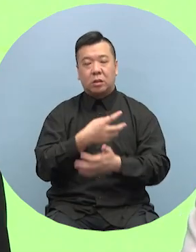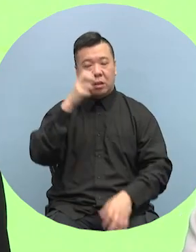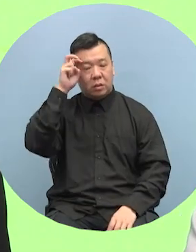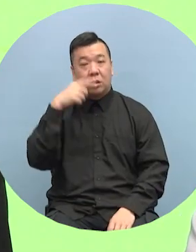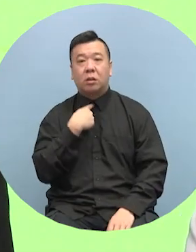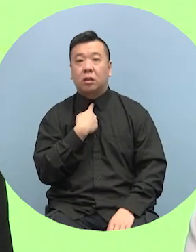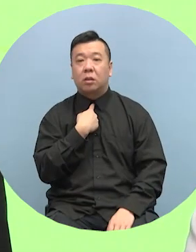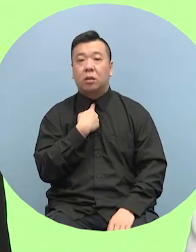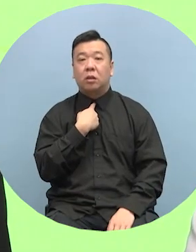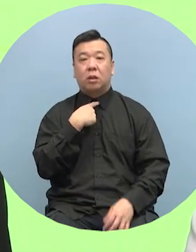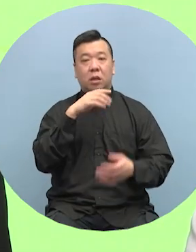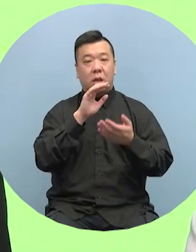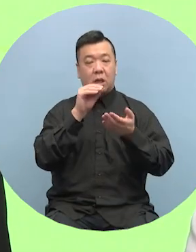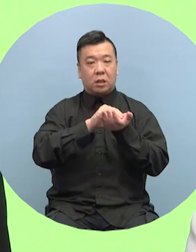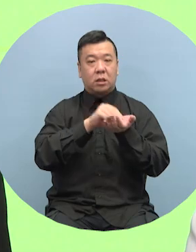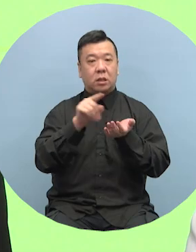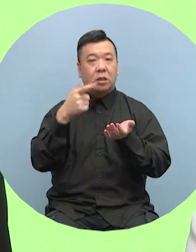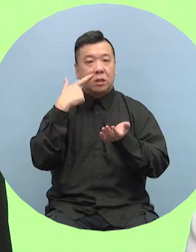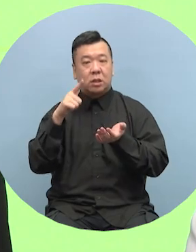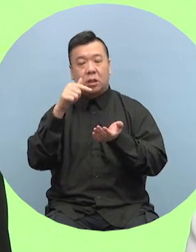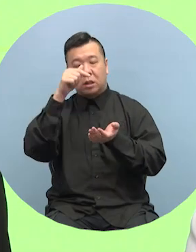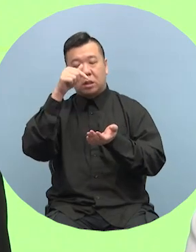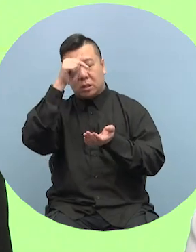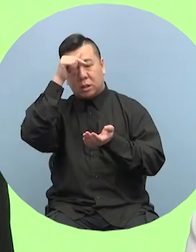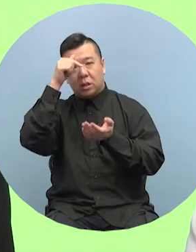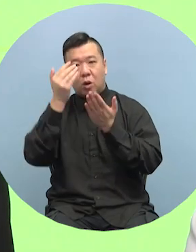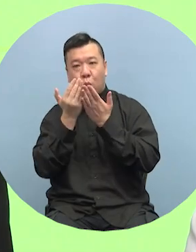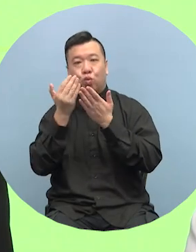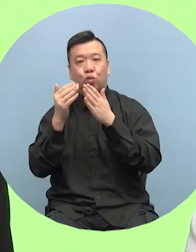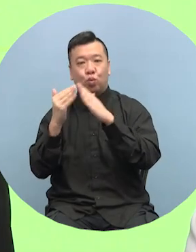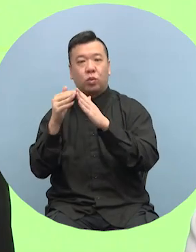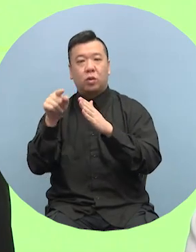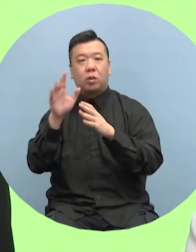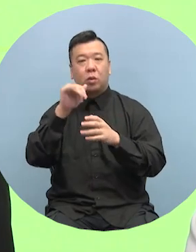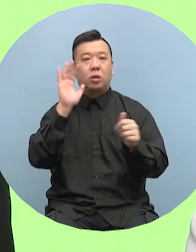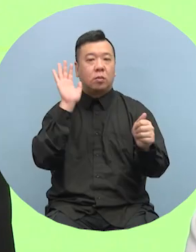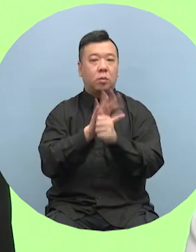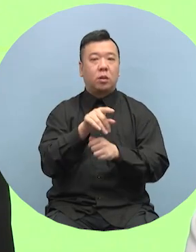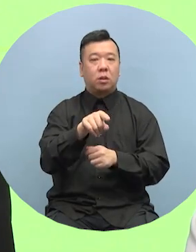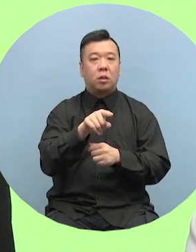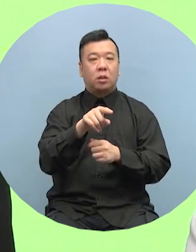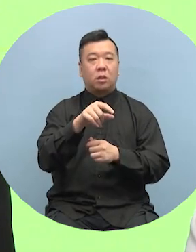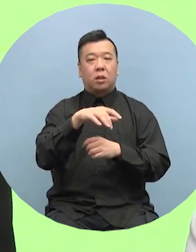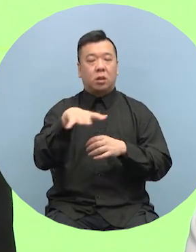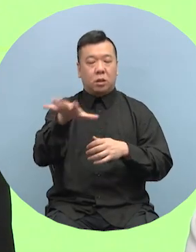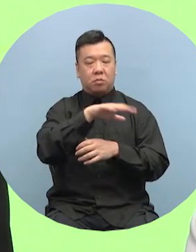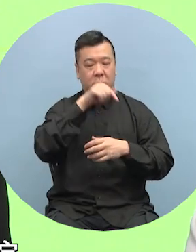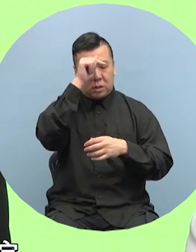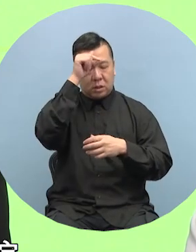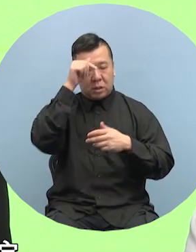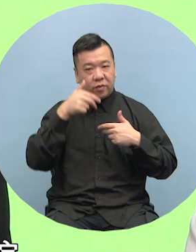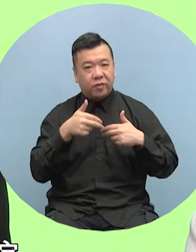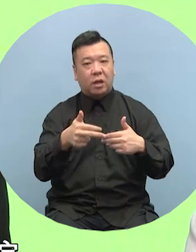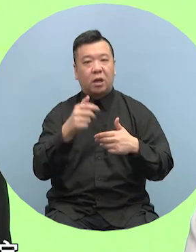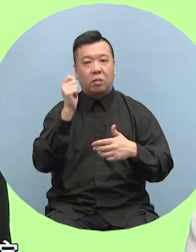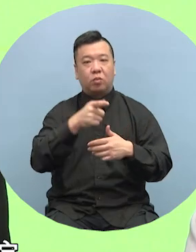考慮喺度，確保新嘅醫學院咧係能夠可以幫助到我哋整體嘅醫療發展，而唔